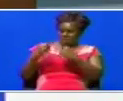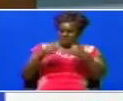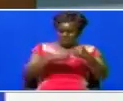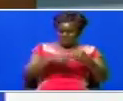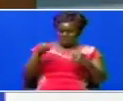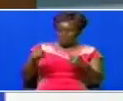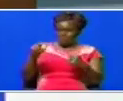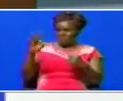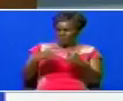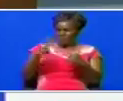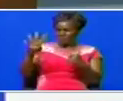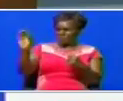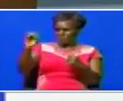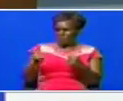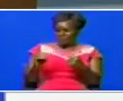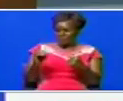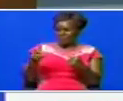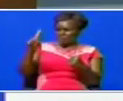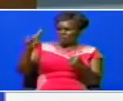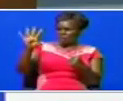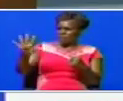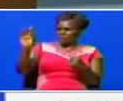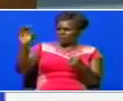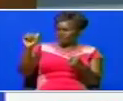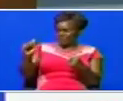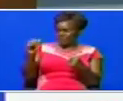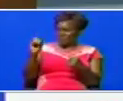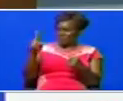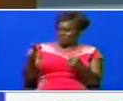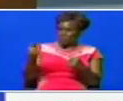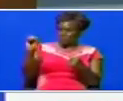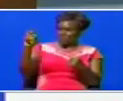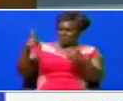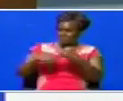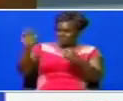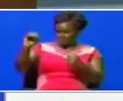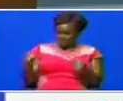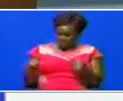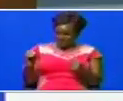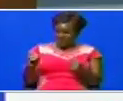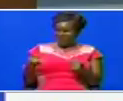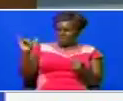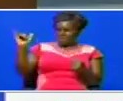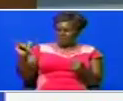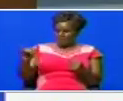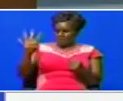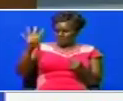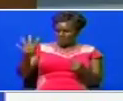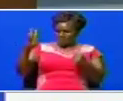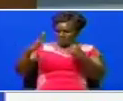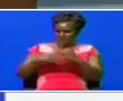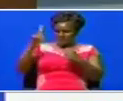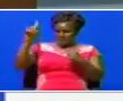86.84%. Michael Maura, 155, 0.06%. Joseph Nyaga, 497,